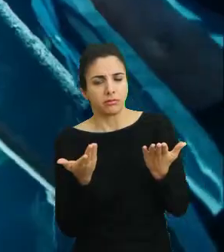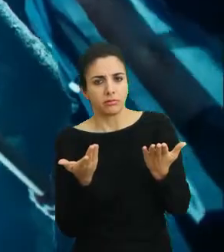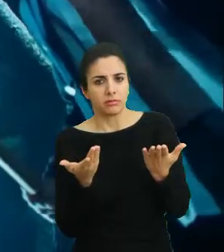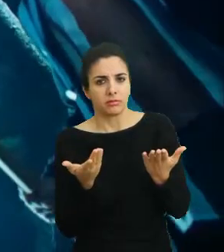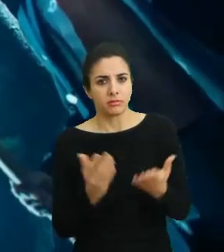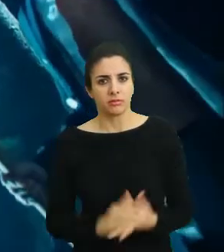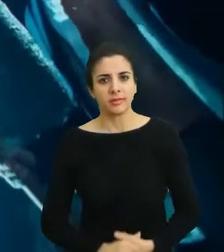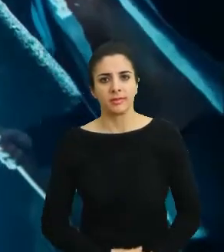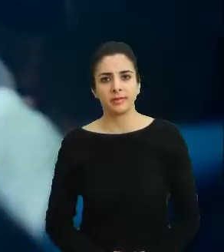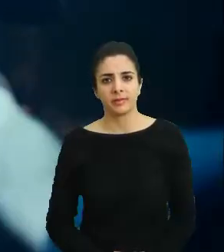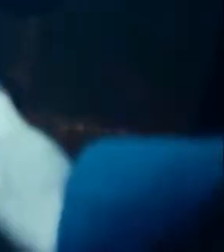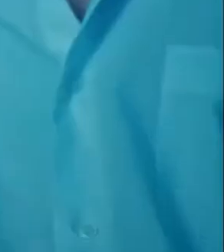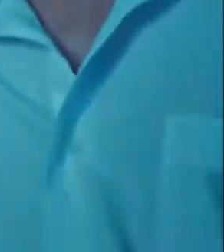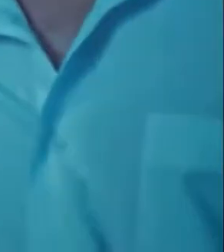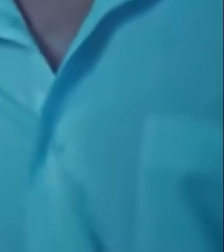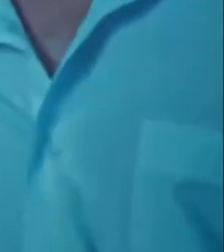Cevatlar sopaları üzerine kaldırdılar.